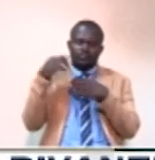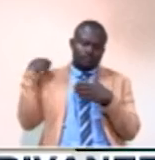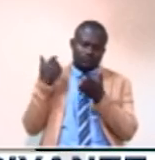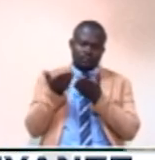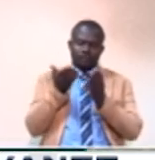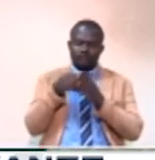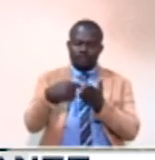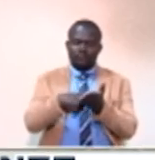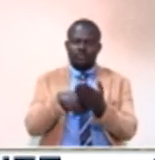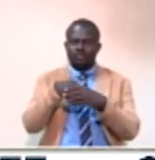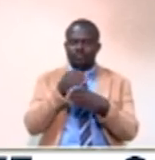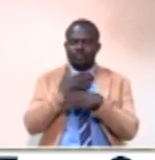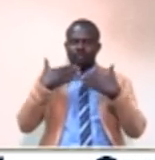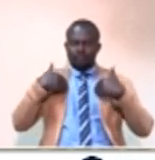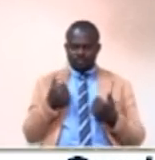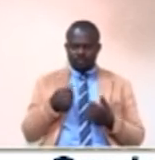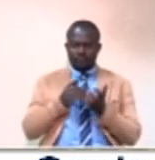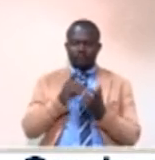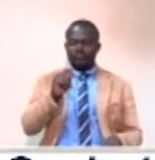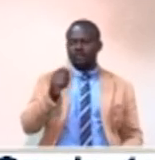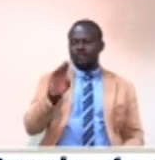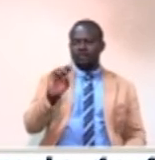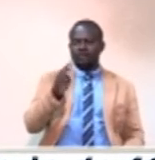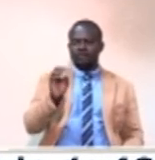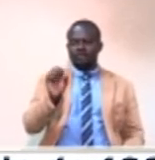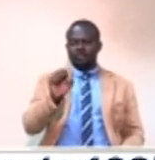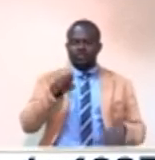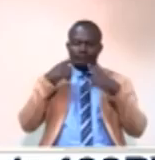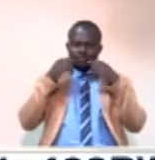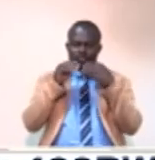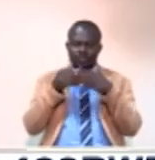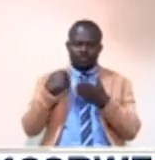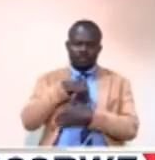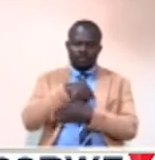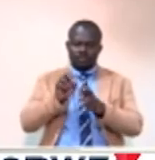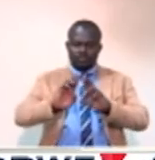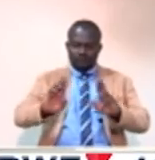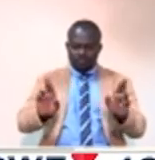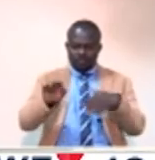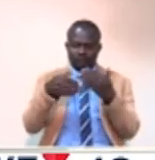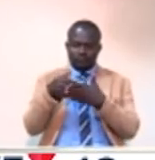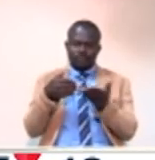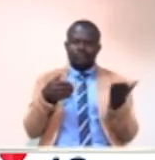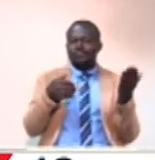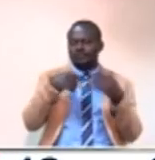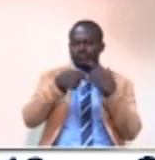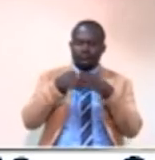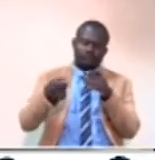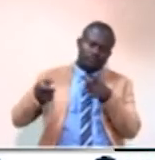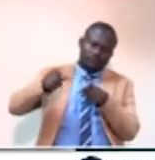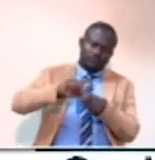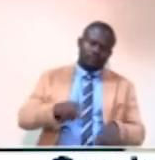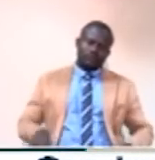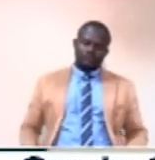muri Minisiteri y'Ubuzima Dr. Ntihabose Corneille avuga ko inzego z'ubuzima ziteguye kwakira abarwayi ba COVID-19 bakomeje kwiyongera.